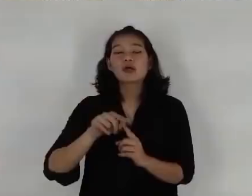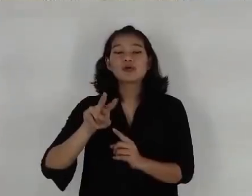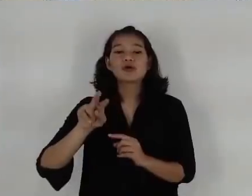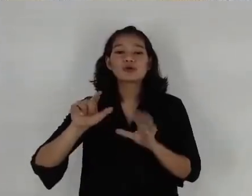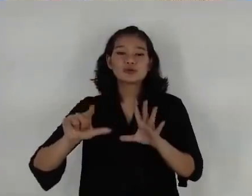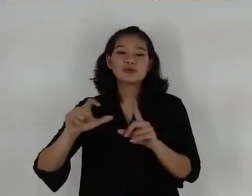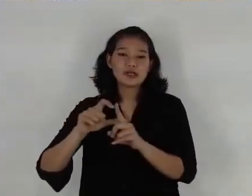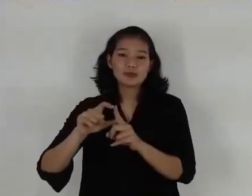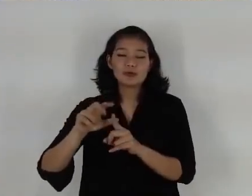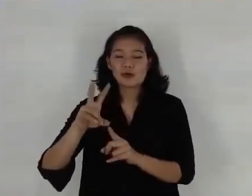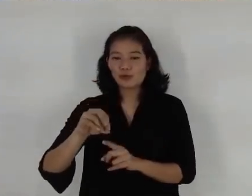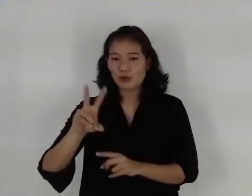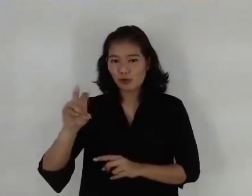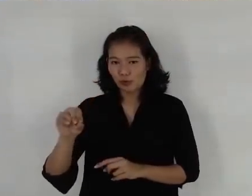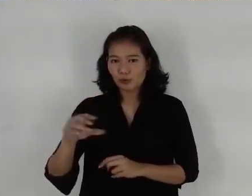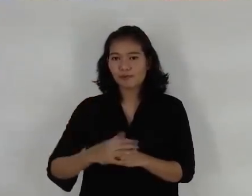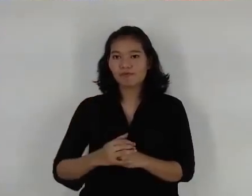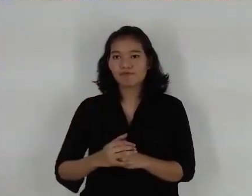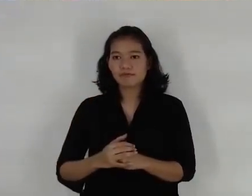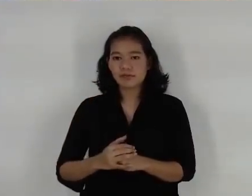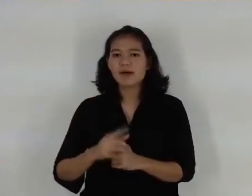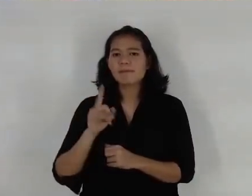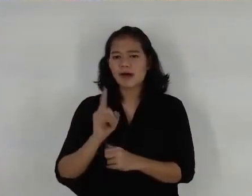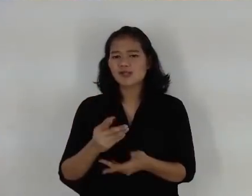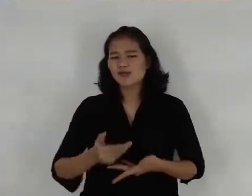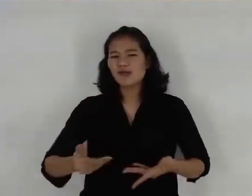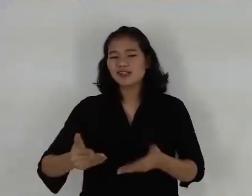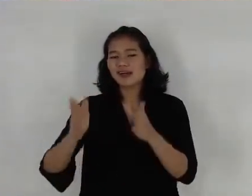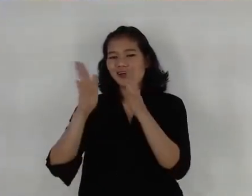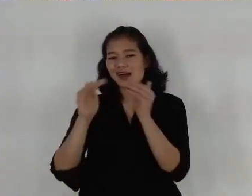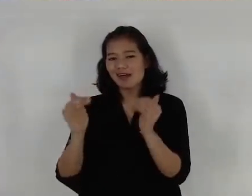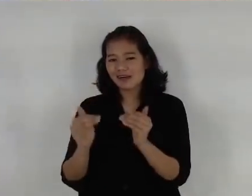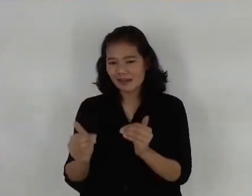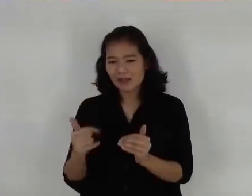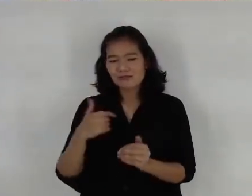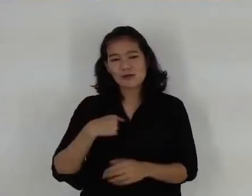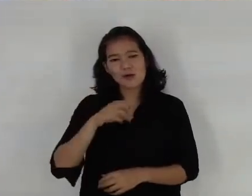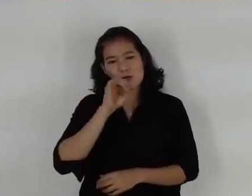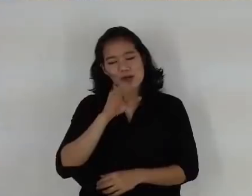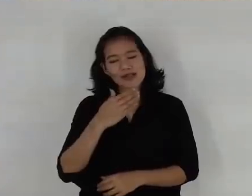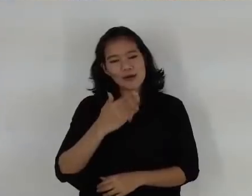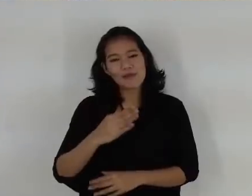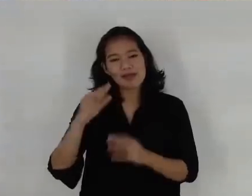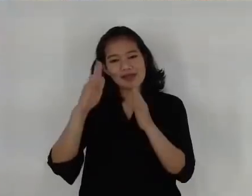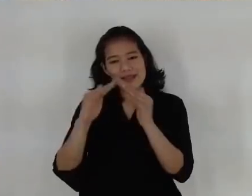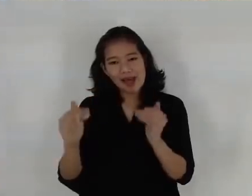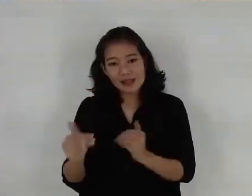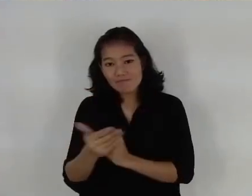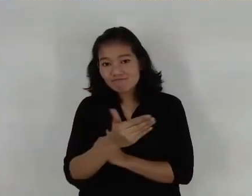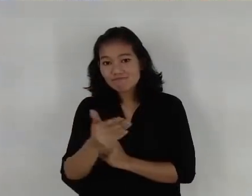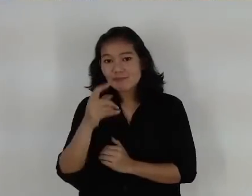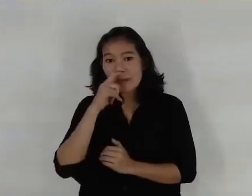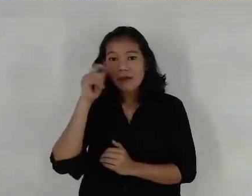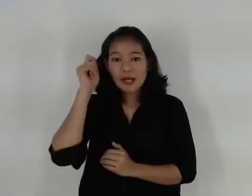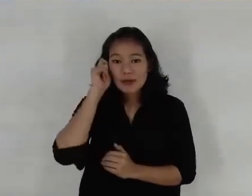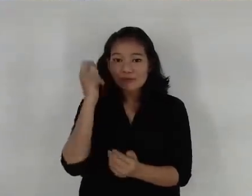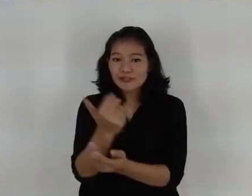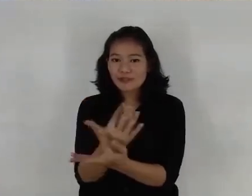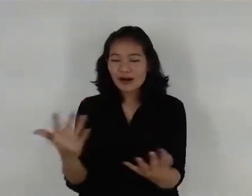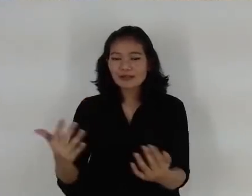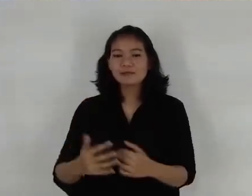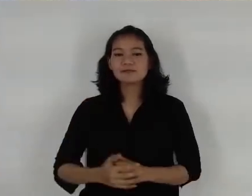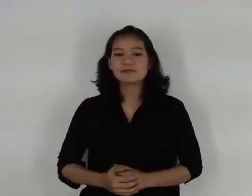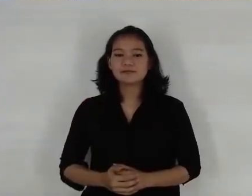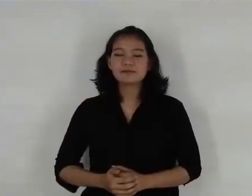Desember 2020 masih dalam suasana Natal Saya ucapkan selamat natal kepada bapak-ibu jemaah sekalian